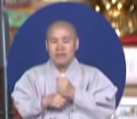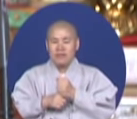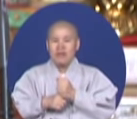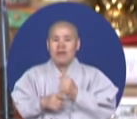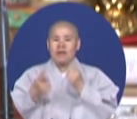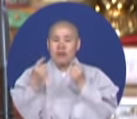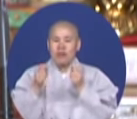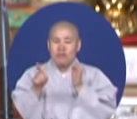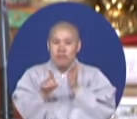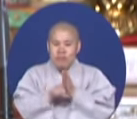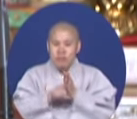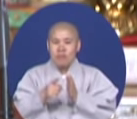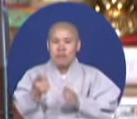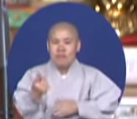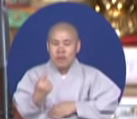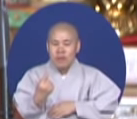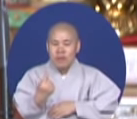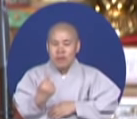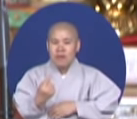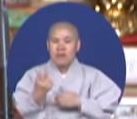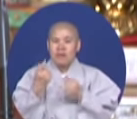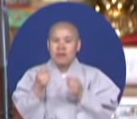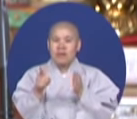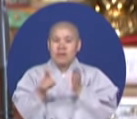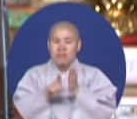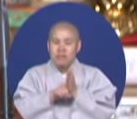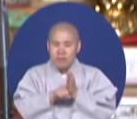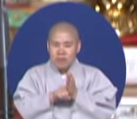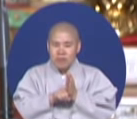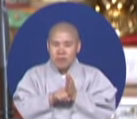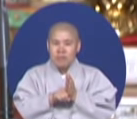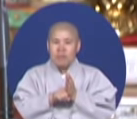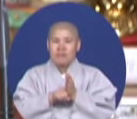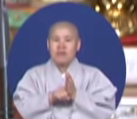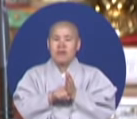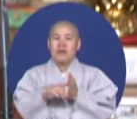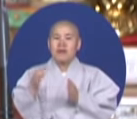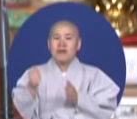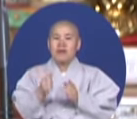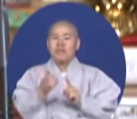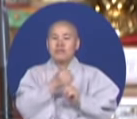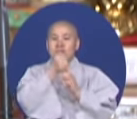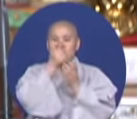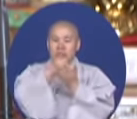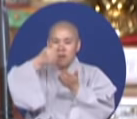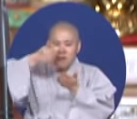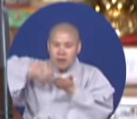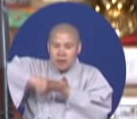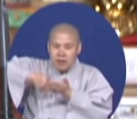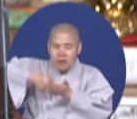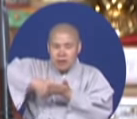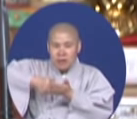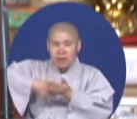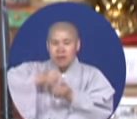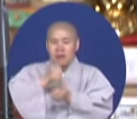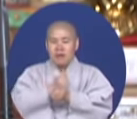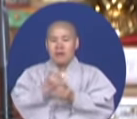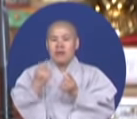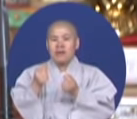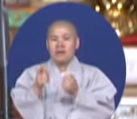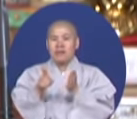그런 믿음으로 와서 그런 신심으로 다 부처님께 예배를 올리고